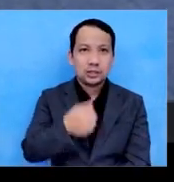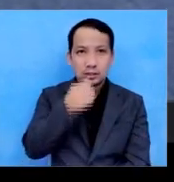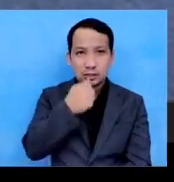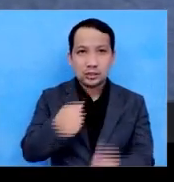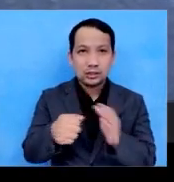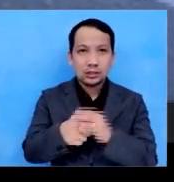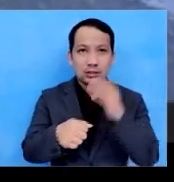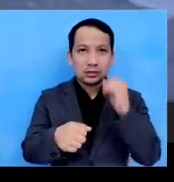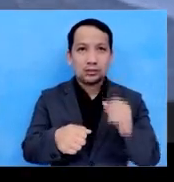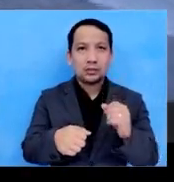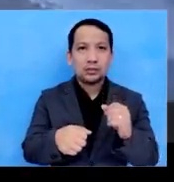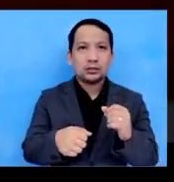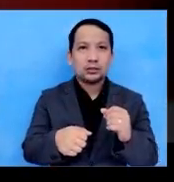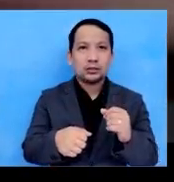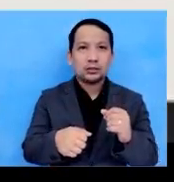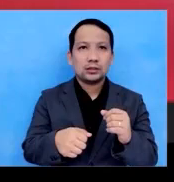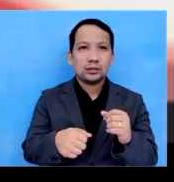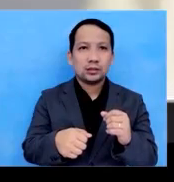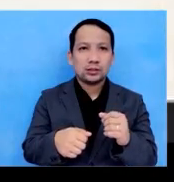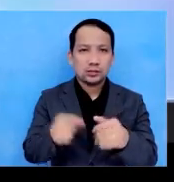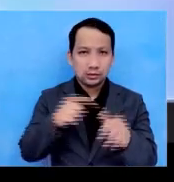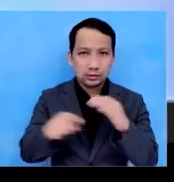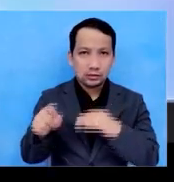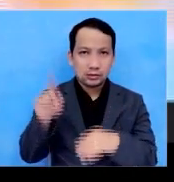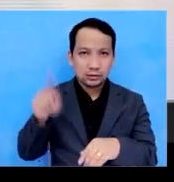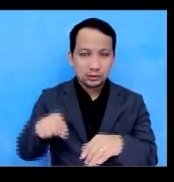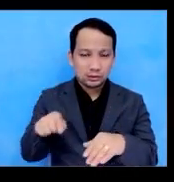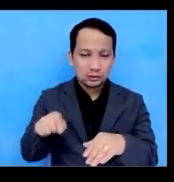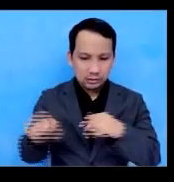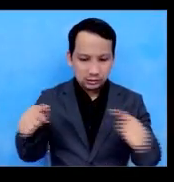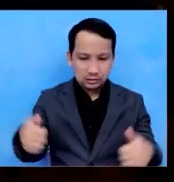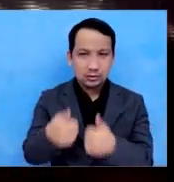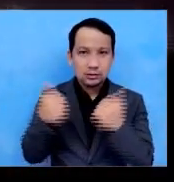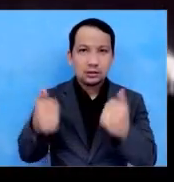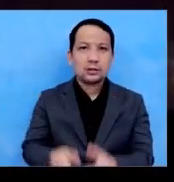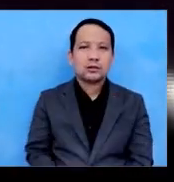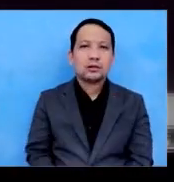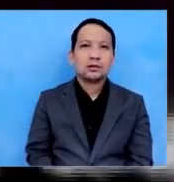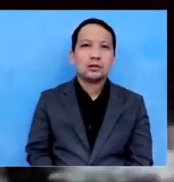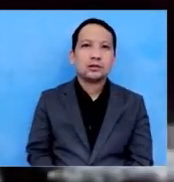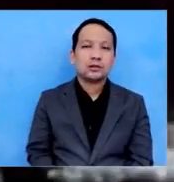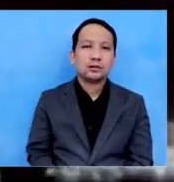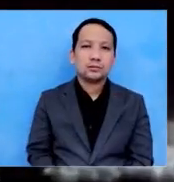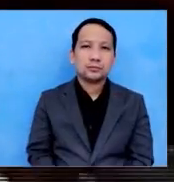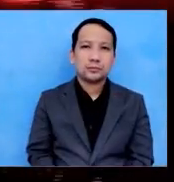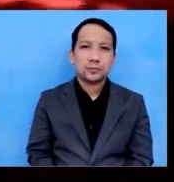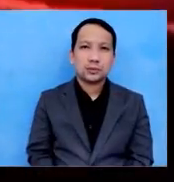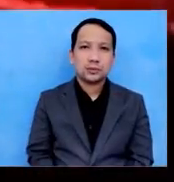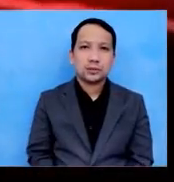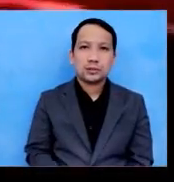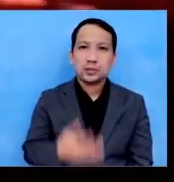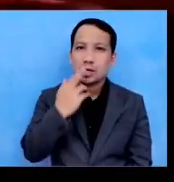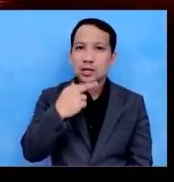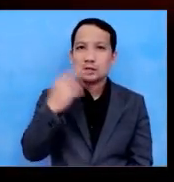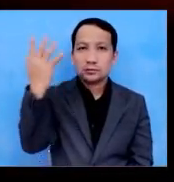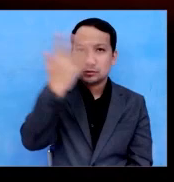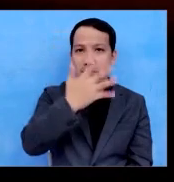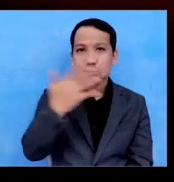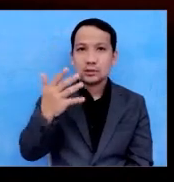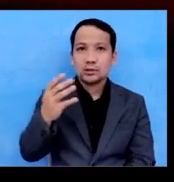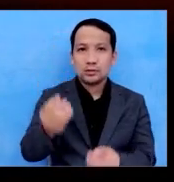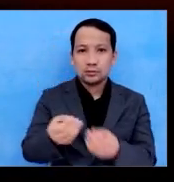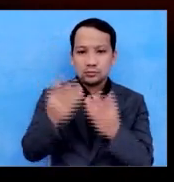at papatakas na sana, kaya't nakadisgrasya. Naging kulay pula naman ang kalangitan matapos pumutok